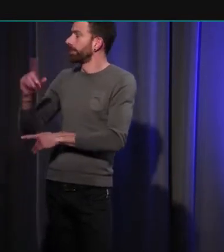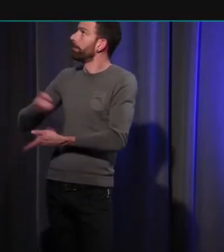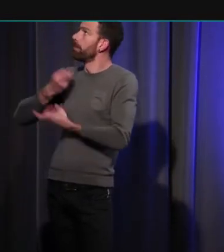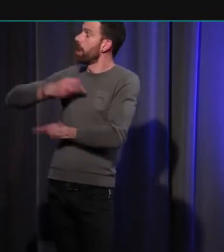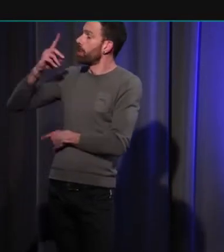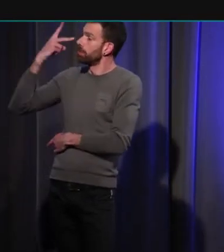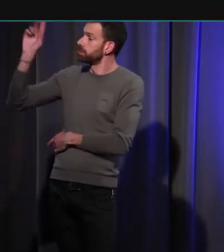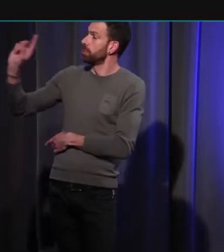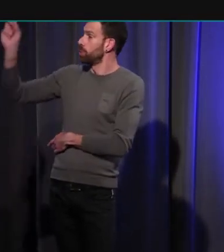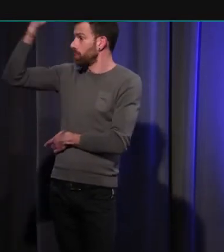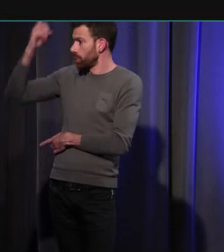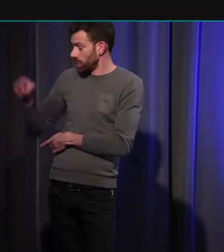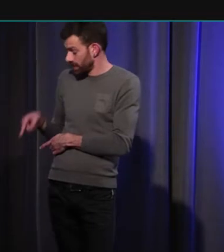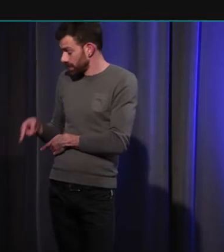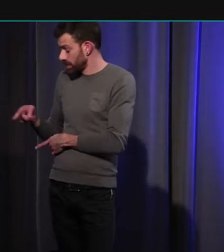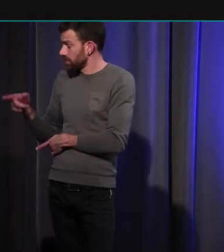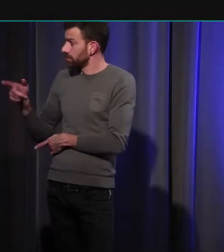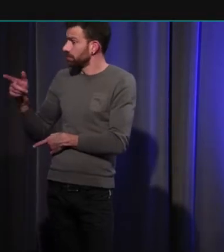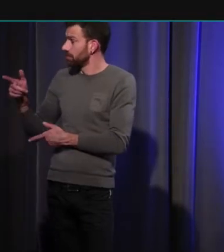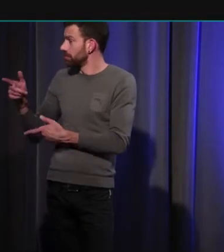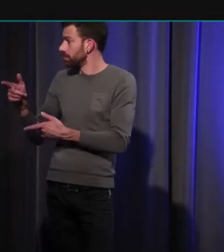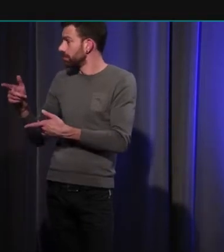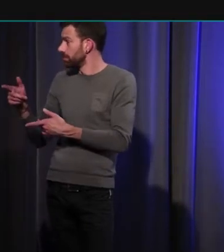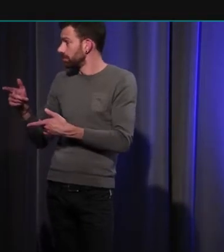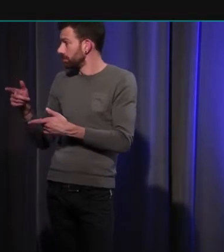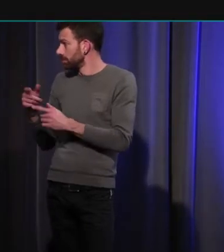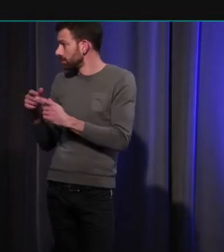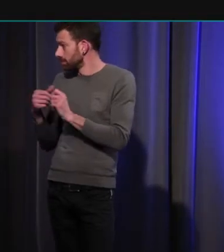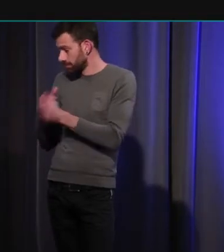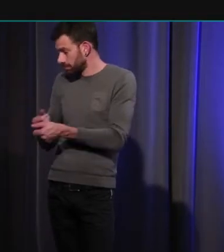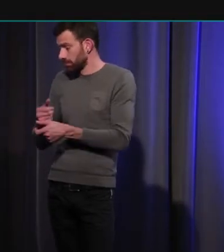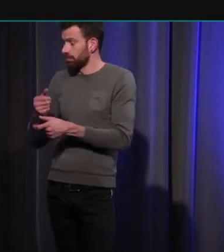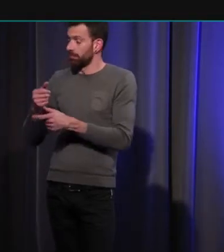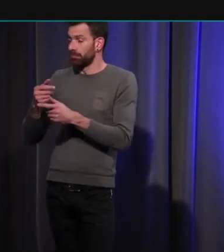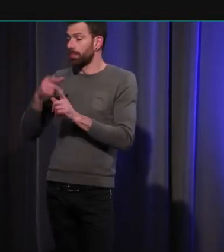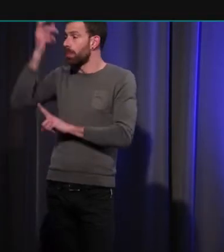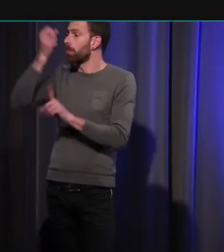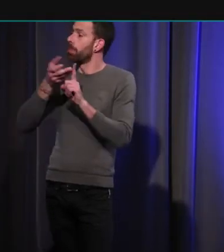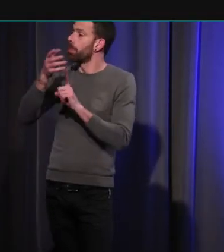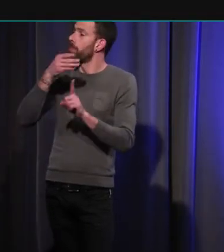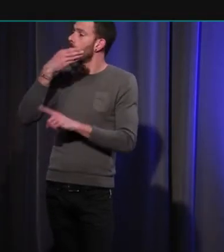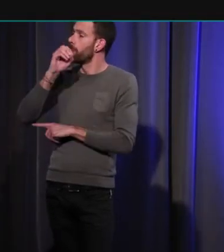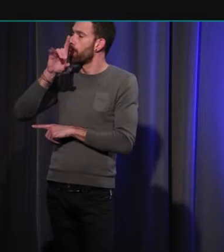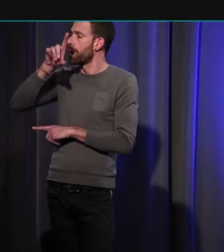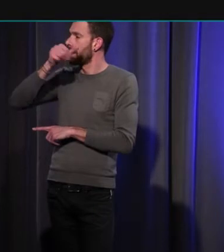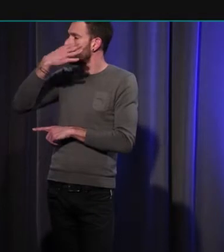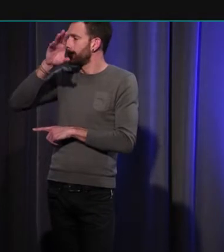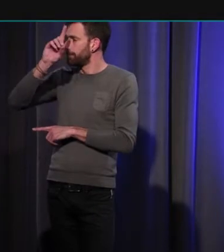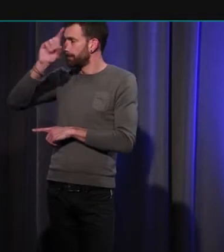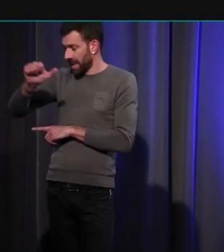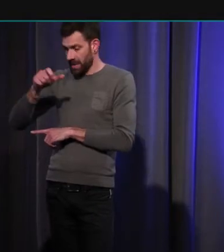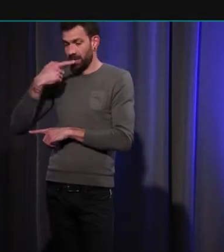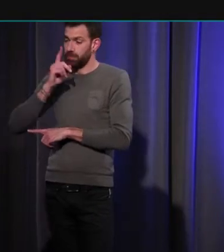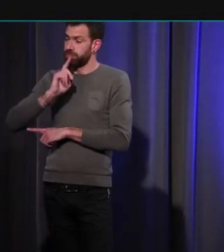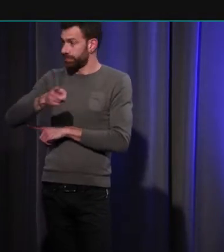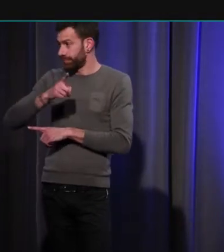il a été dicté à la virgule près à muramad alors que pour un chrétien ou pour agir il y à la géographie